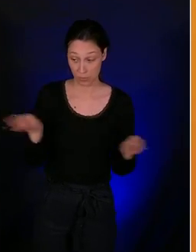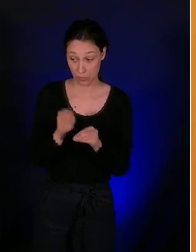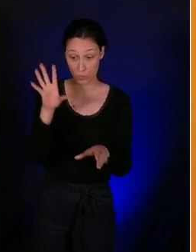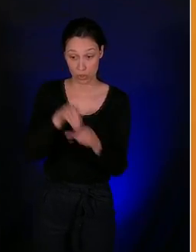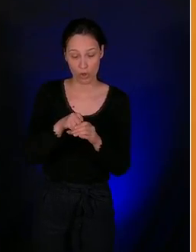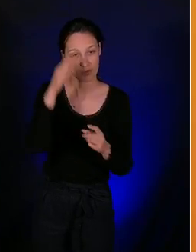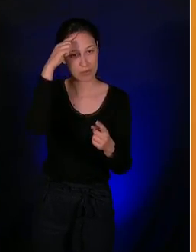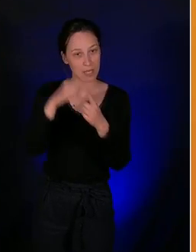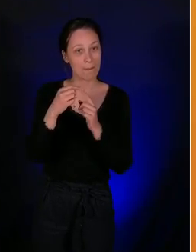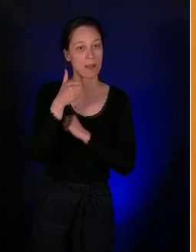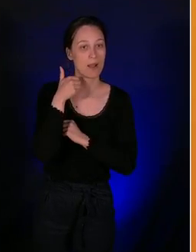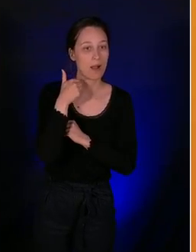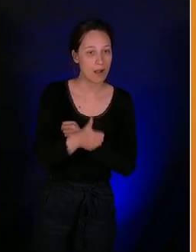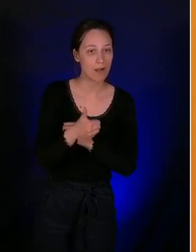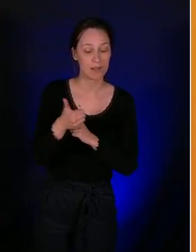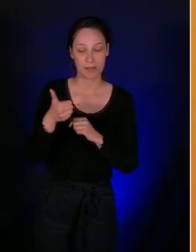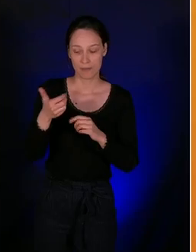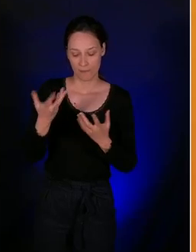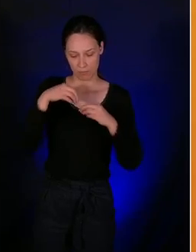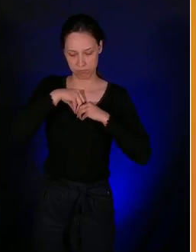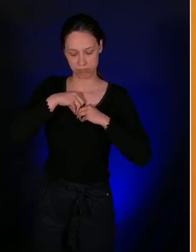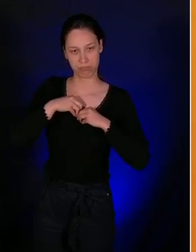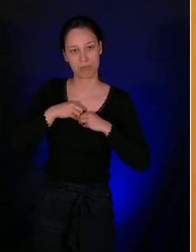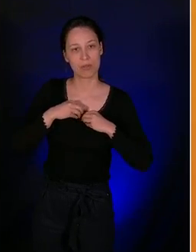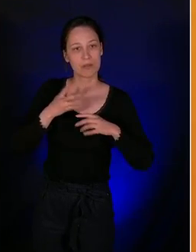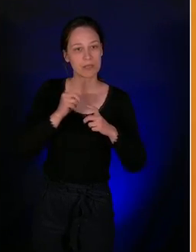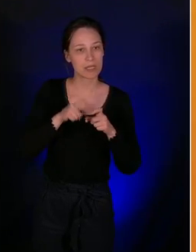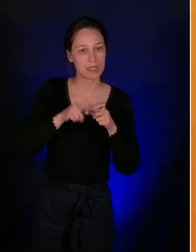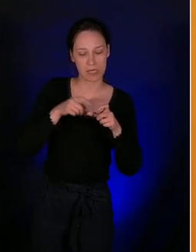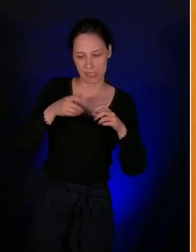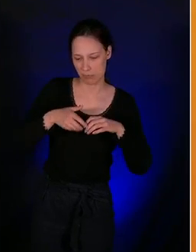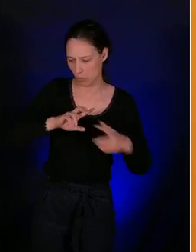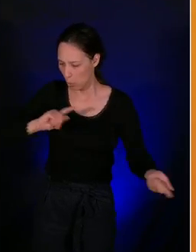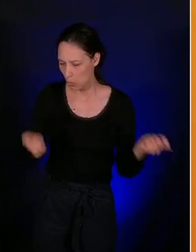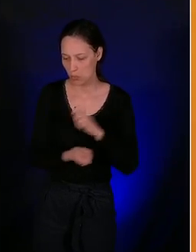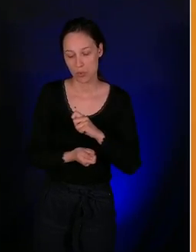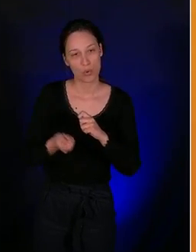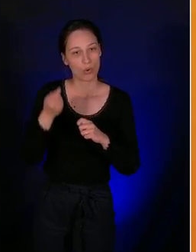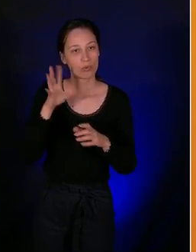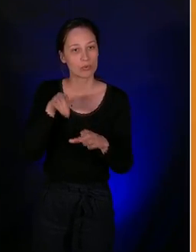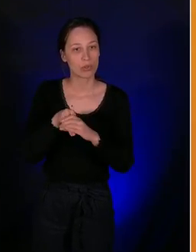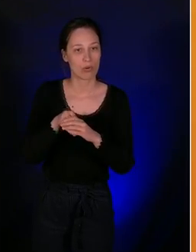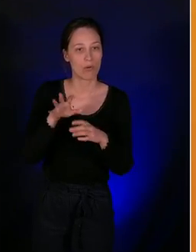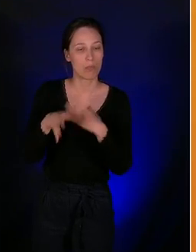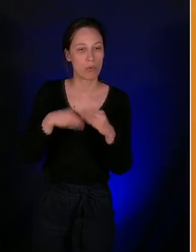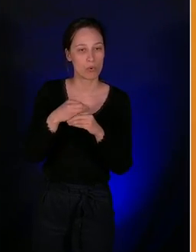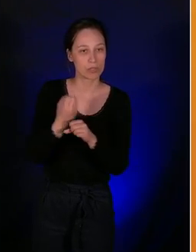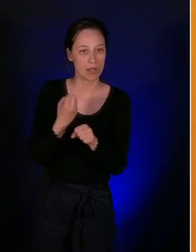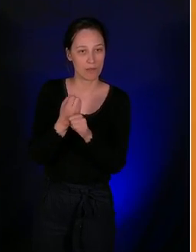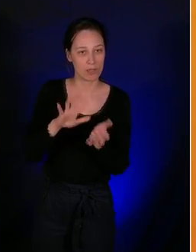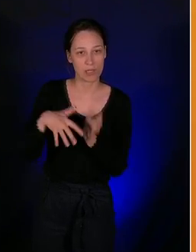incarner un syndicalisme de rupture et de transformation sociale dans le monde du travail en perpétuelle évolution. Enfin, et pour